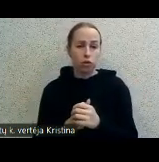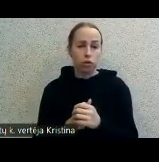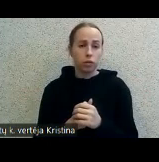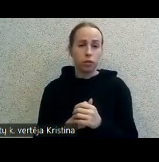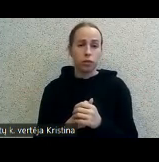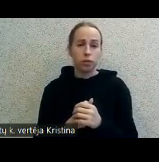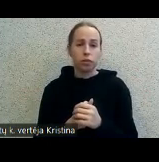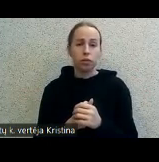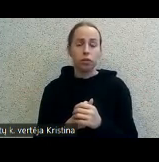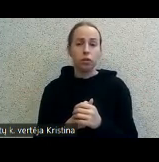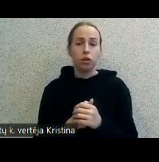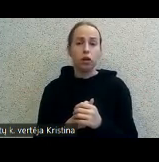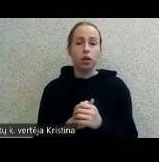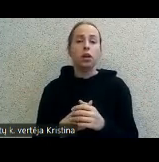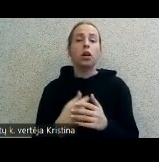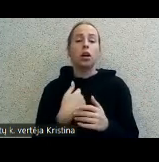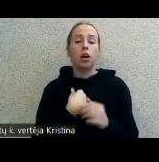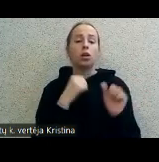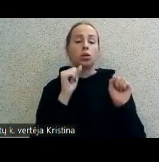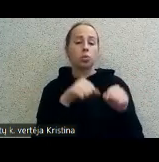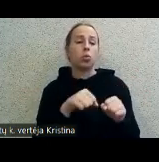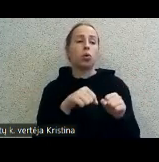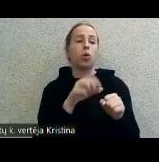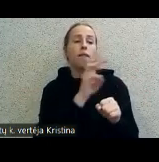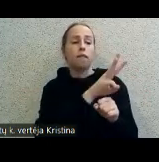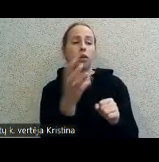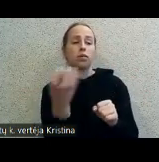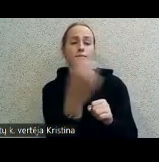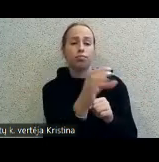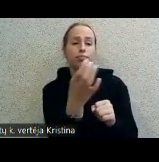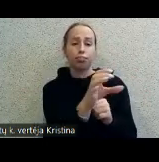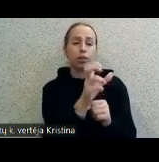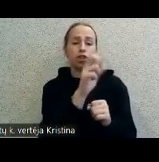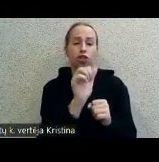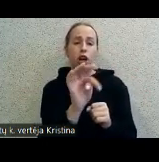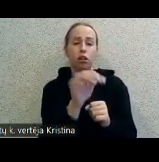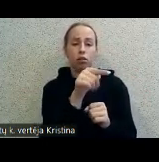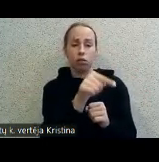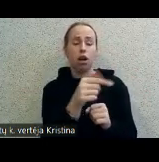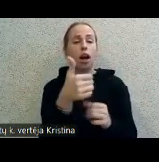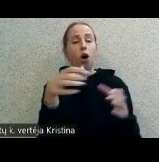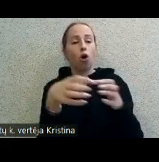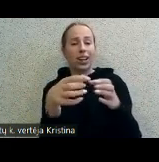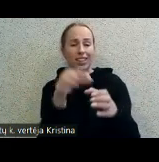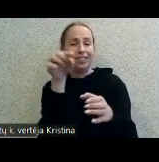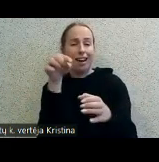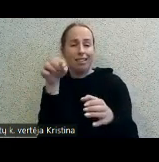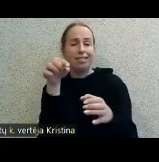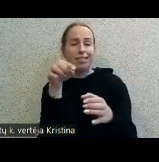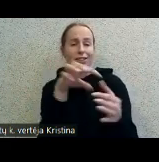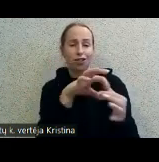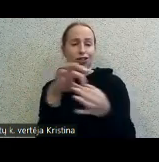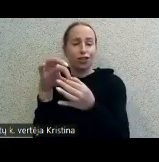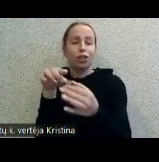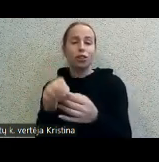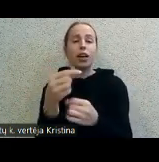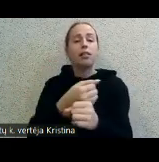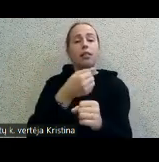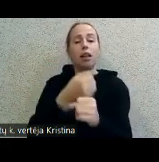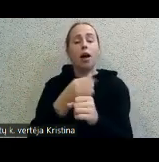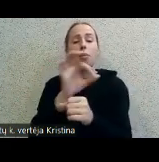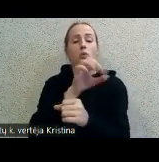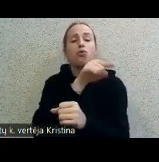vaikams knygas. Tai aš jums pateiksiu linkus į šitą organizaciją, kuri labai gerai atlieka šitą darbą,